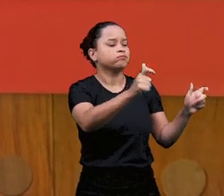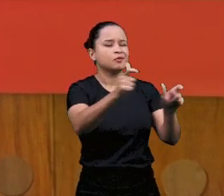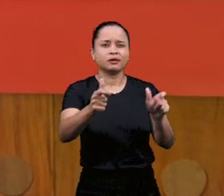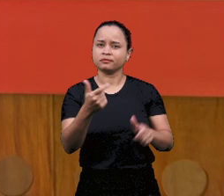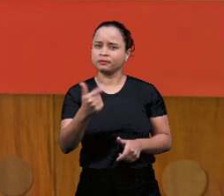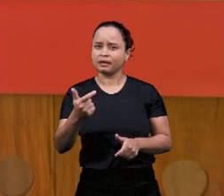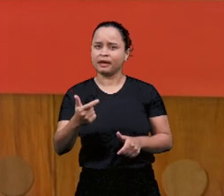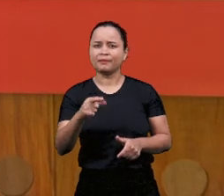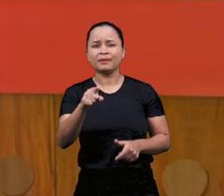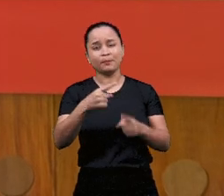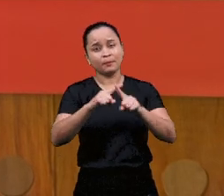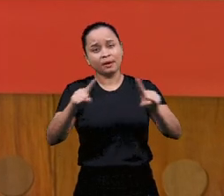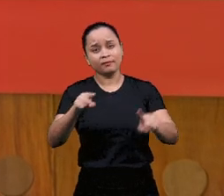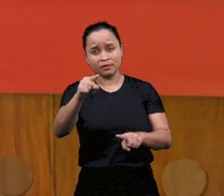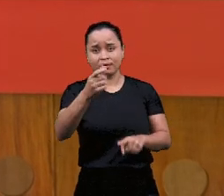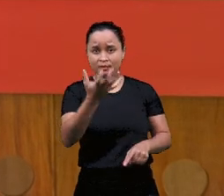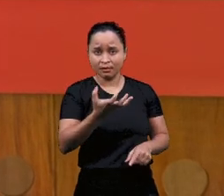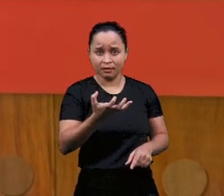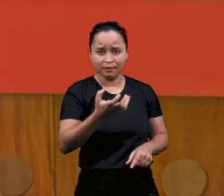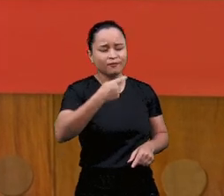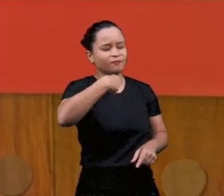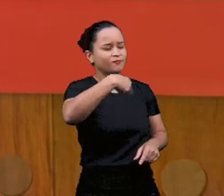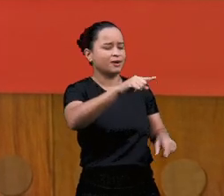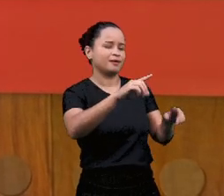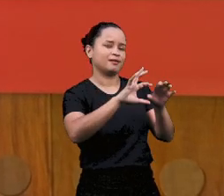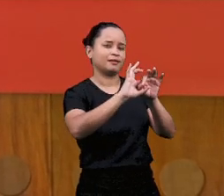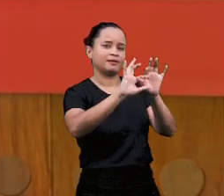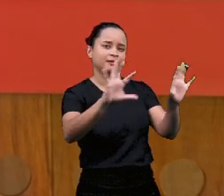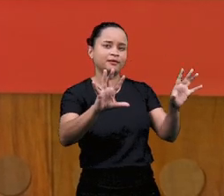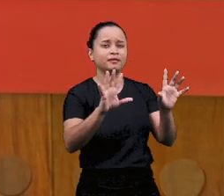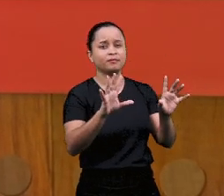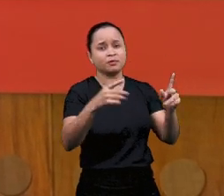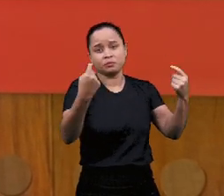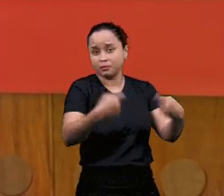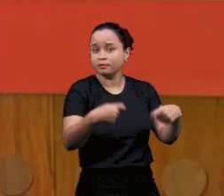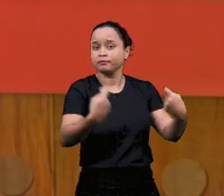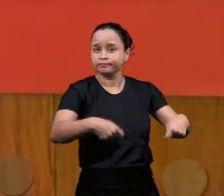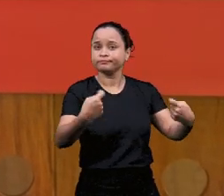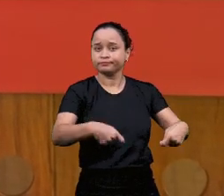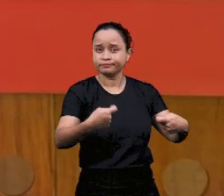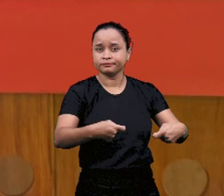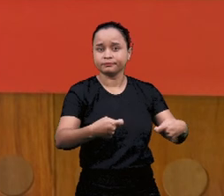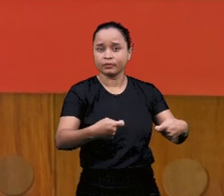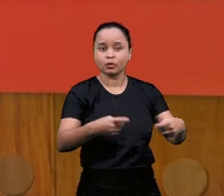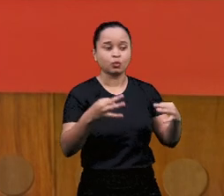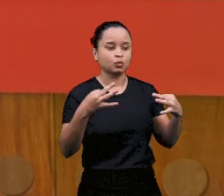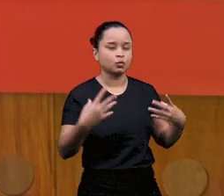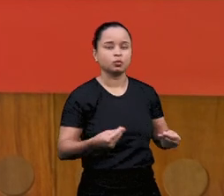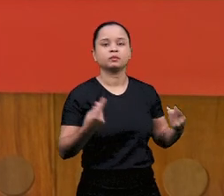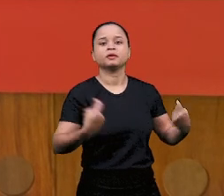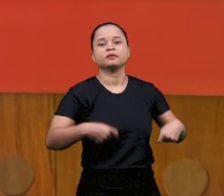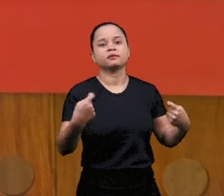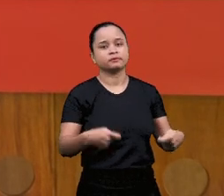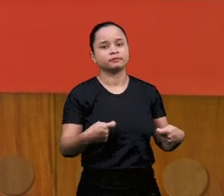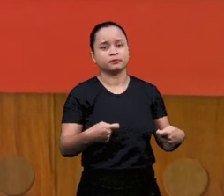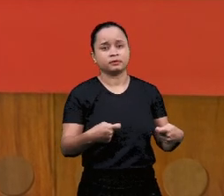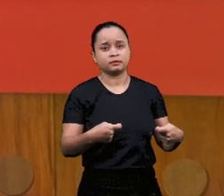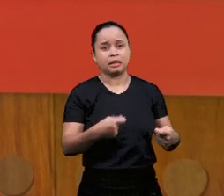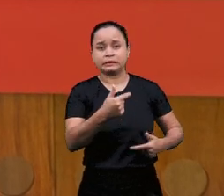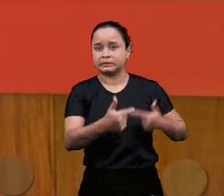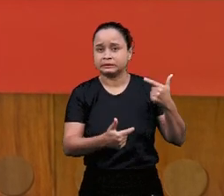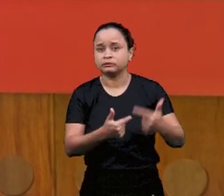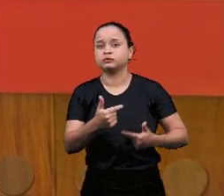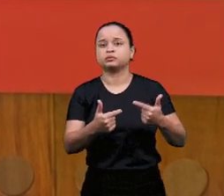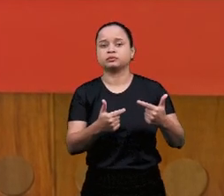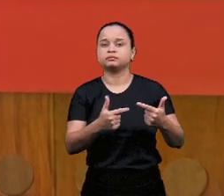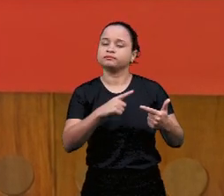tu peux partir. Il n'y a pas de problème. Il est nécessaire. Tout cela est nécessaire. Les luttes sont celles-là. Pour